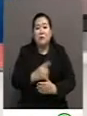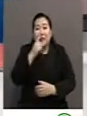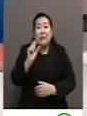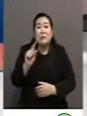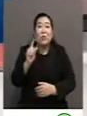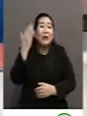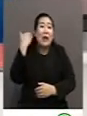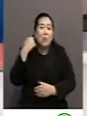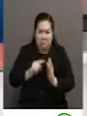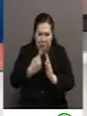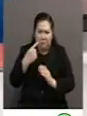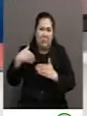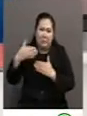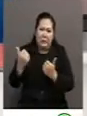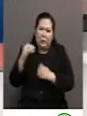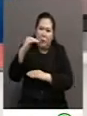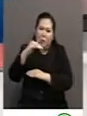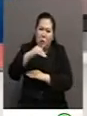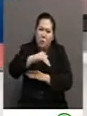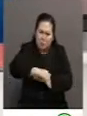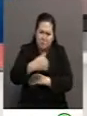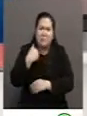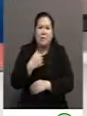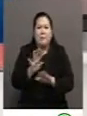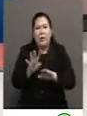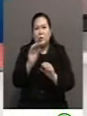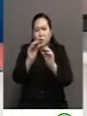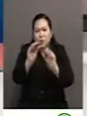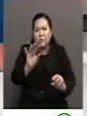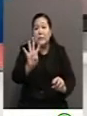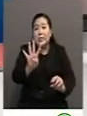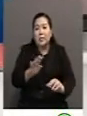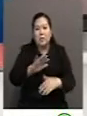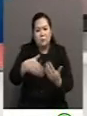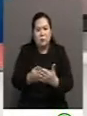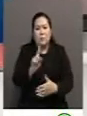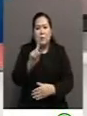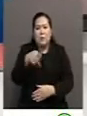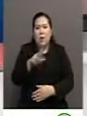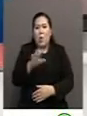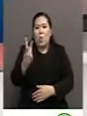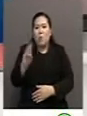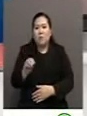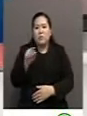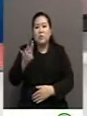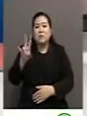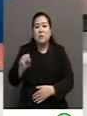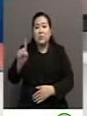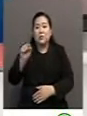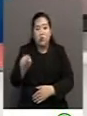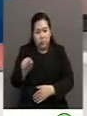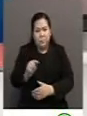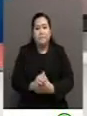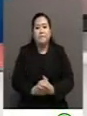มื่อวันศุกร์ที่แล้วนะคะวันนี้ก็ย่อตัวลงไปค่ะประมาณ4จุดนะคะไปอยู่ที่ 1,560 จุดนั่นเองค่ะส่วนวันนี้หุ้น